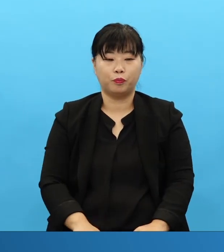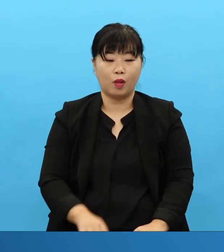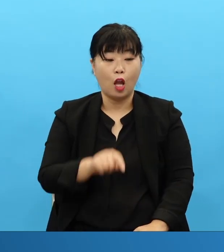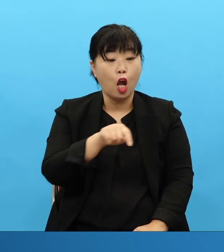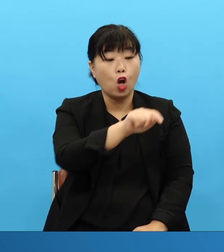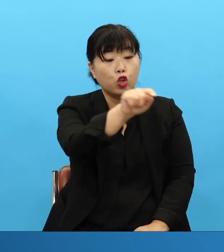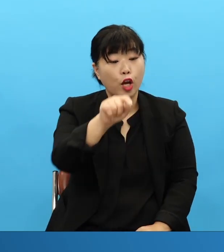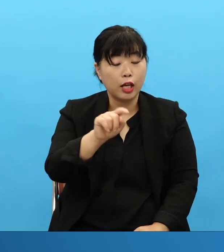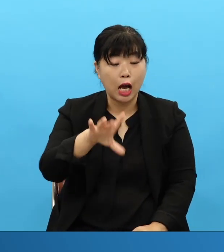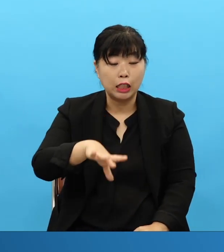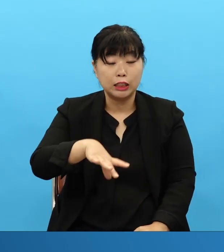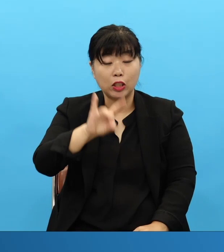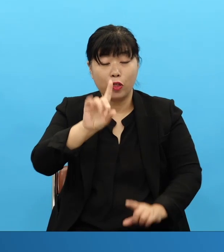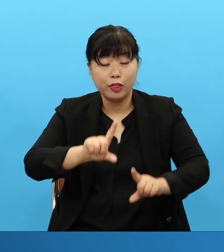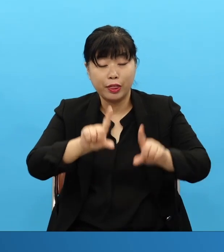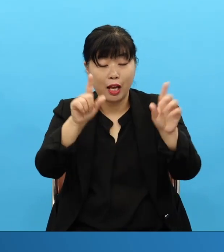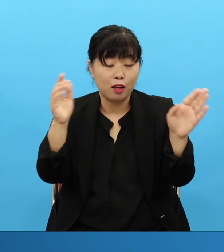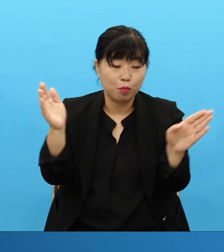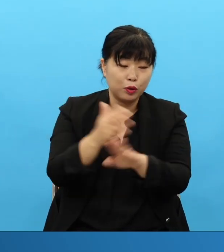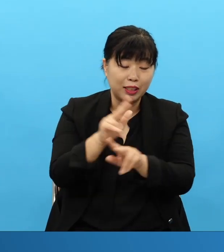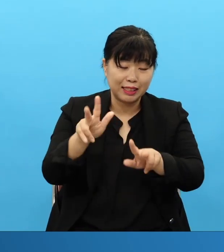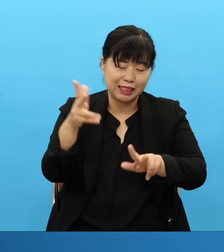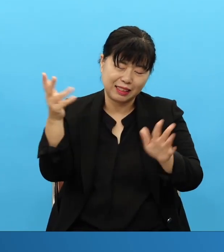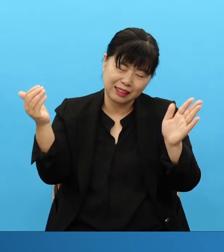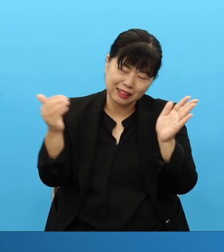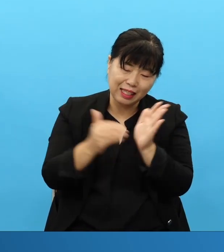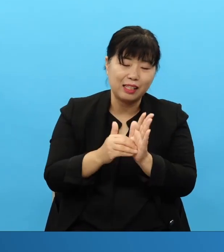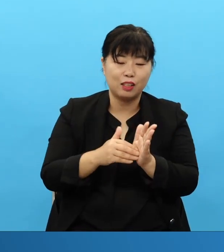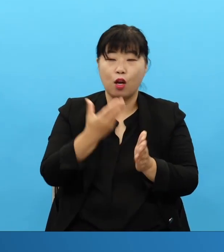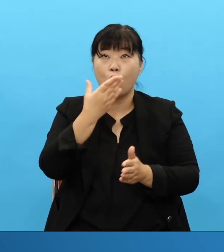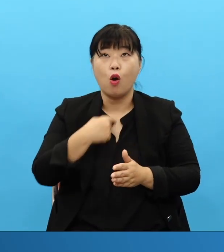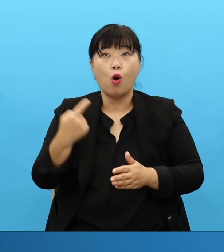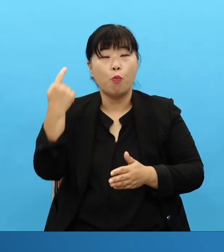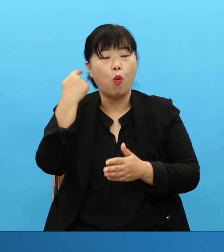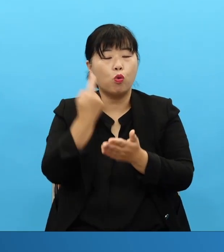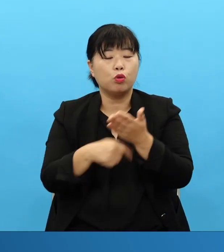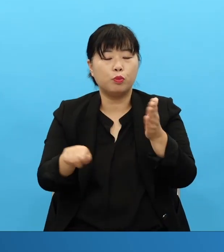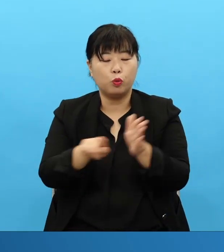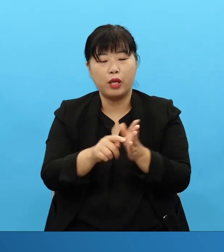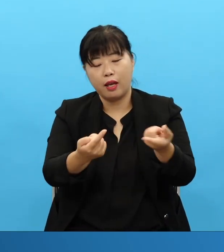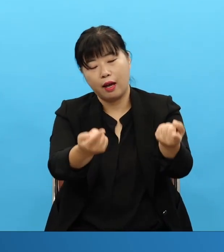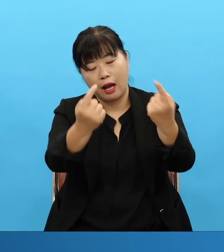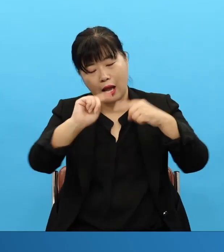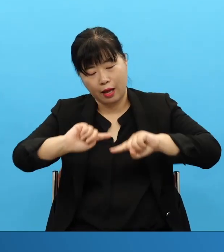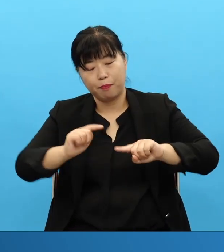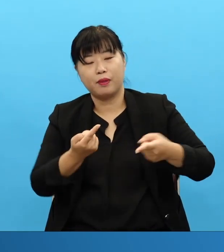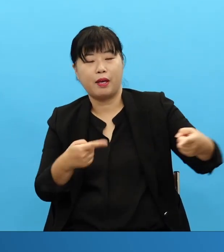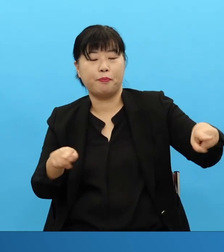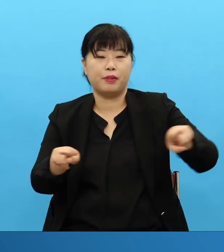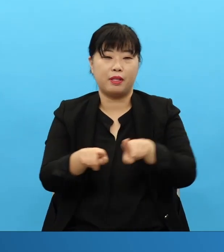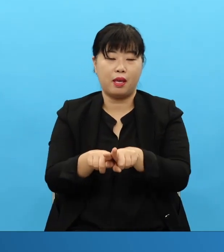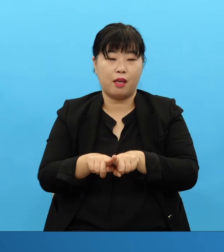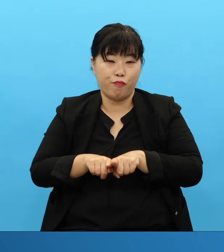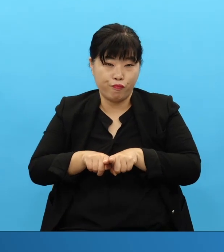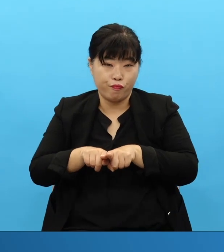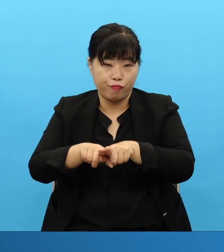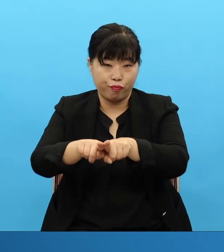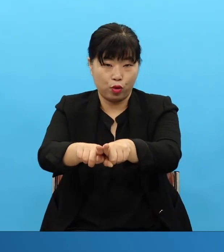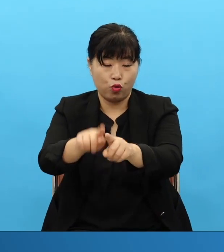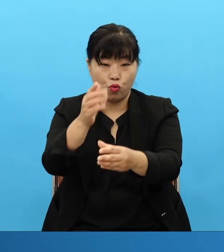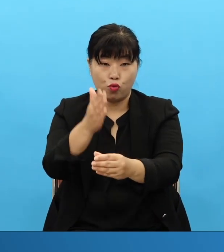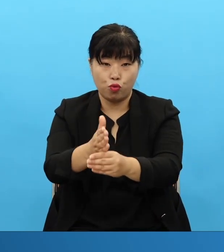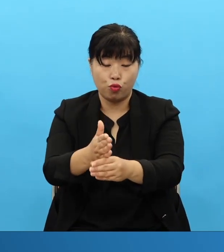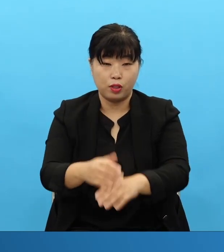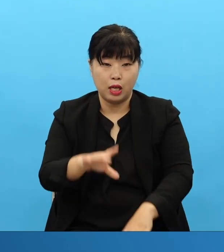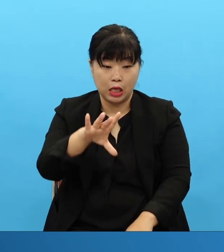이제까지 복음을 위한 일에 참여하고 있기 때문이라. Because of your partnership 다른 거 with the 아니야. gospel from the first day until now. It's not about anything else.